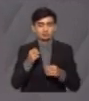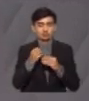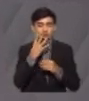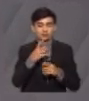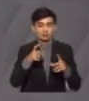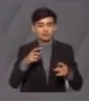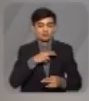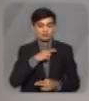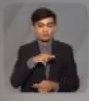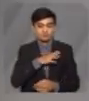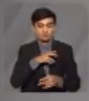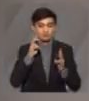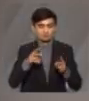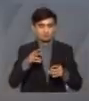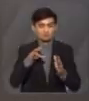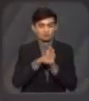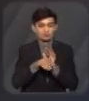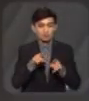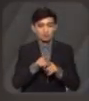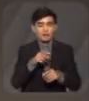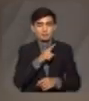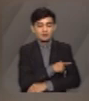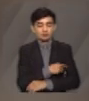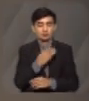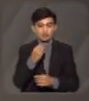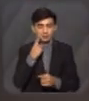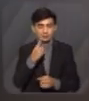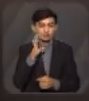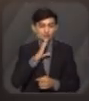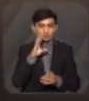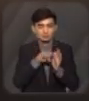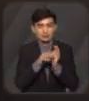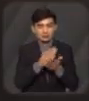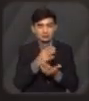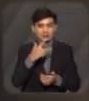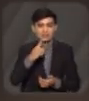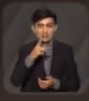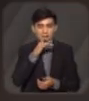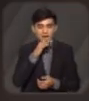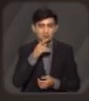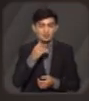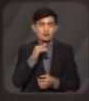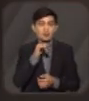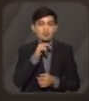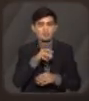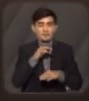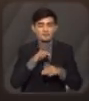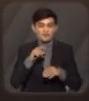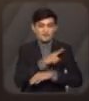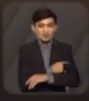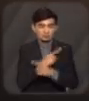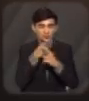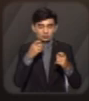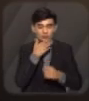4. В больнице еще находится 31-летняя женщина. Она осталась единственной выжившей. О ее состоянии врачи не